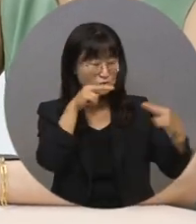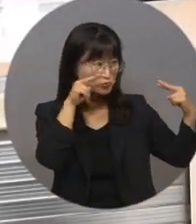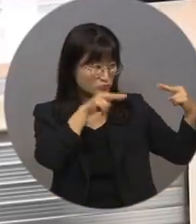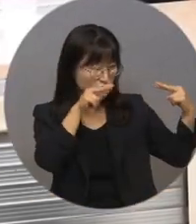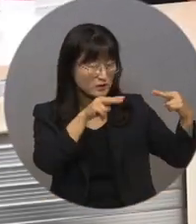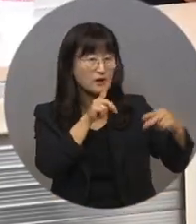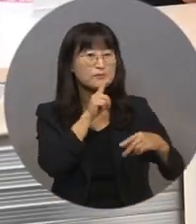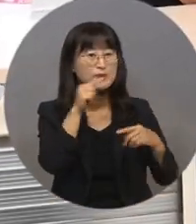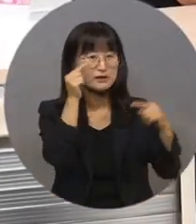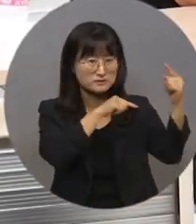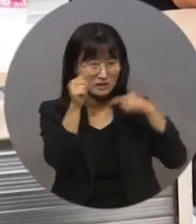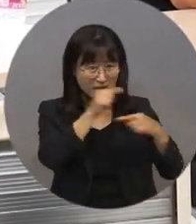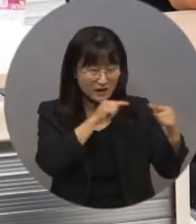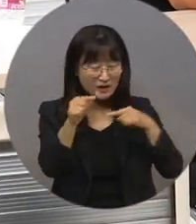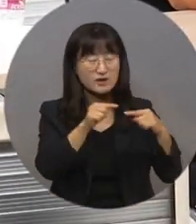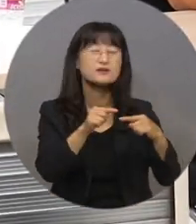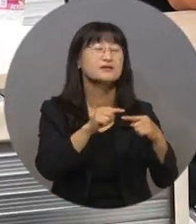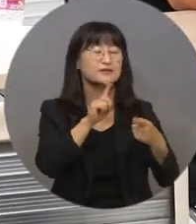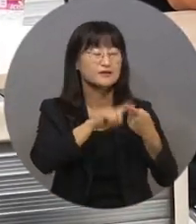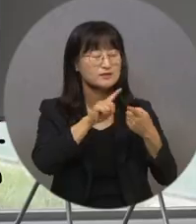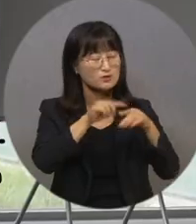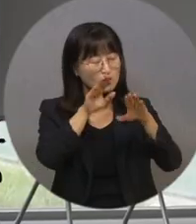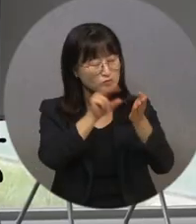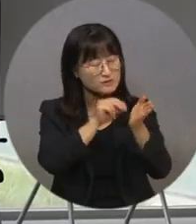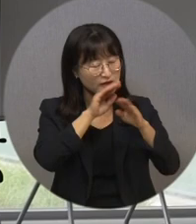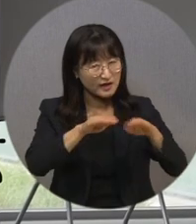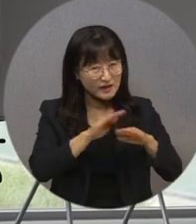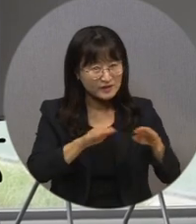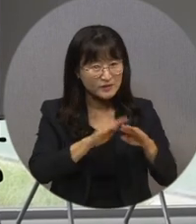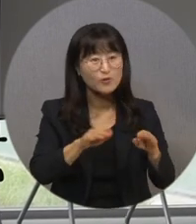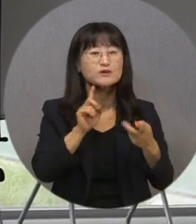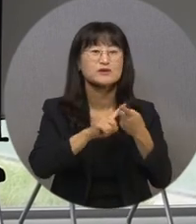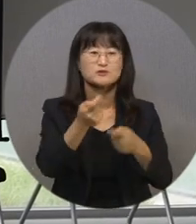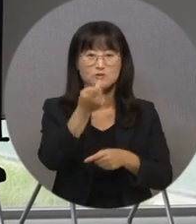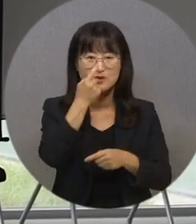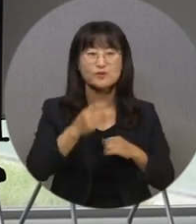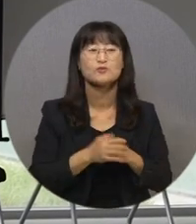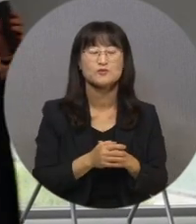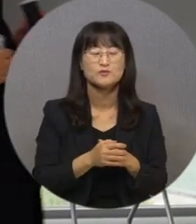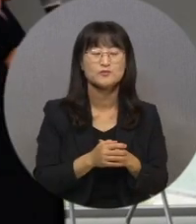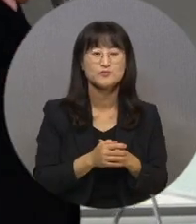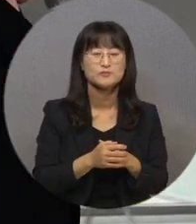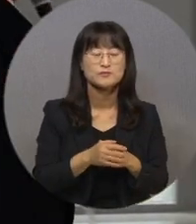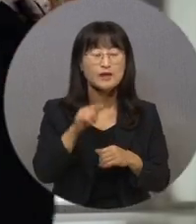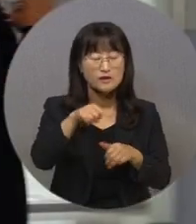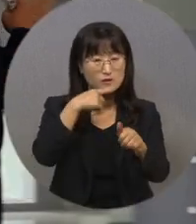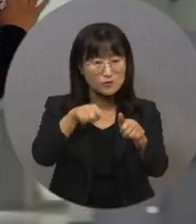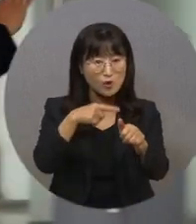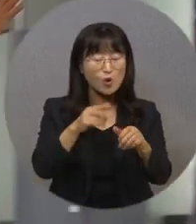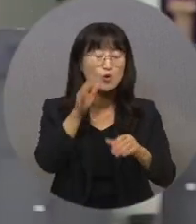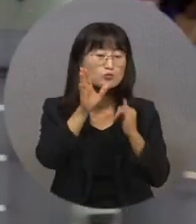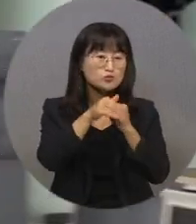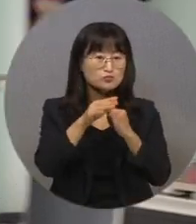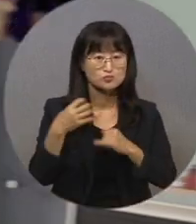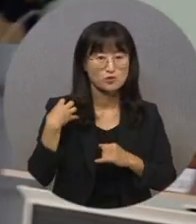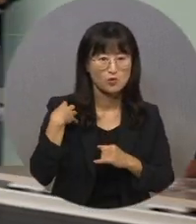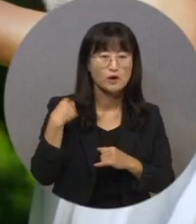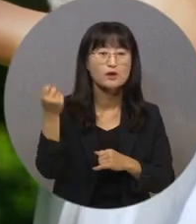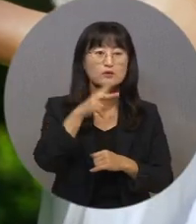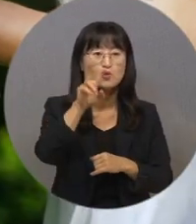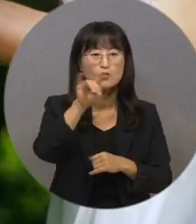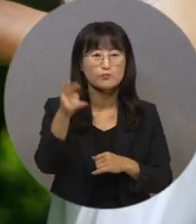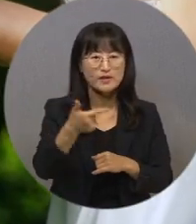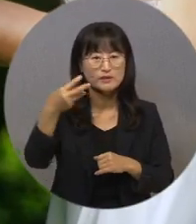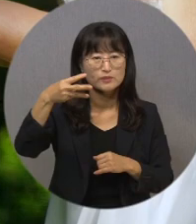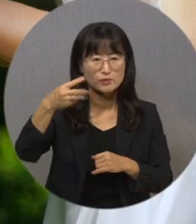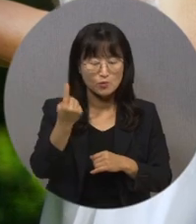익히며 웃음꽃을 피웠습니다. 신안군 신혼부부 탐구생활은 부부 역할 교육, 멘토와의 만남,